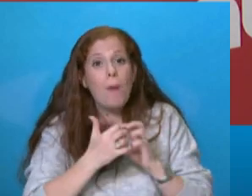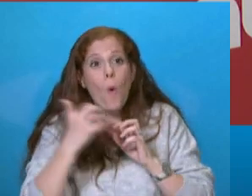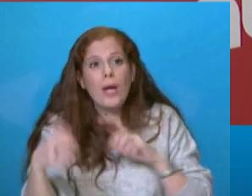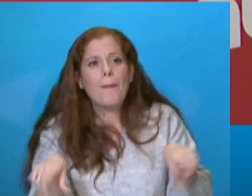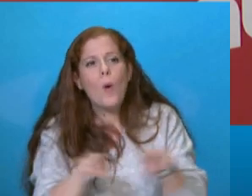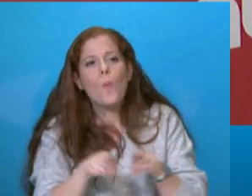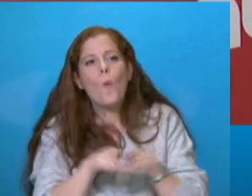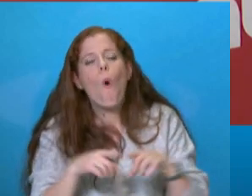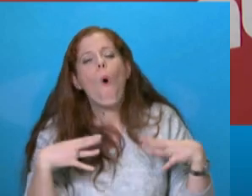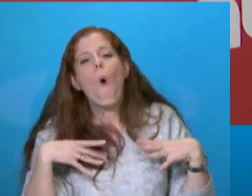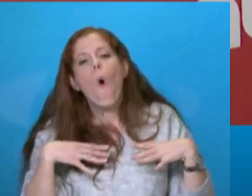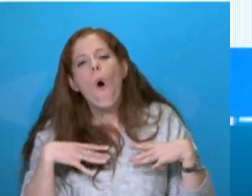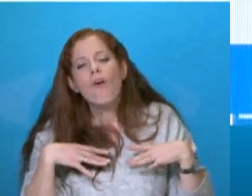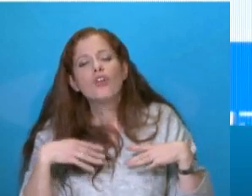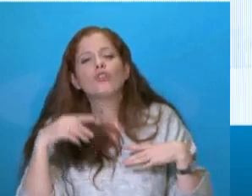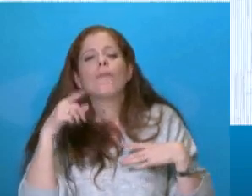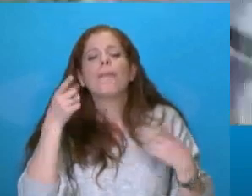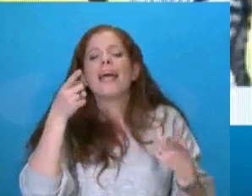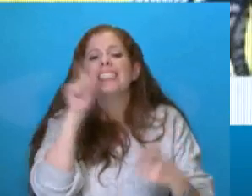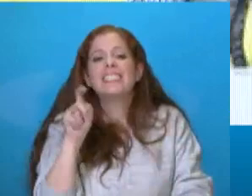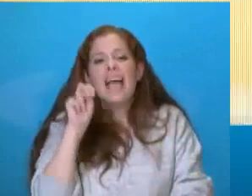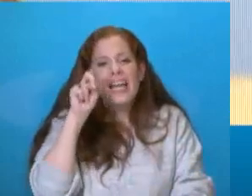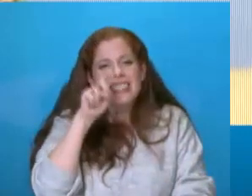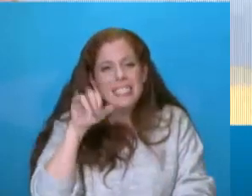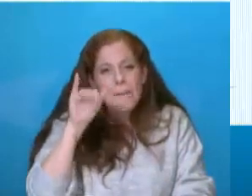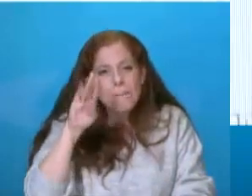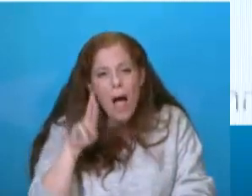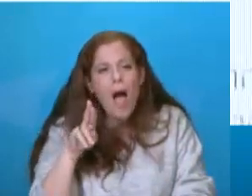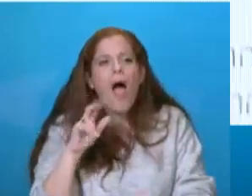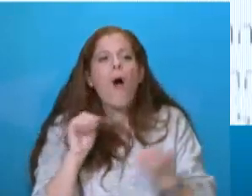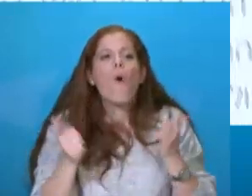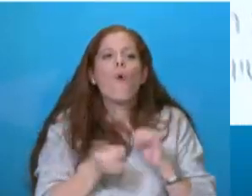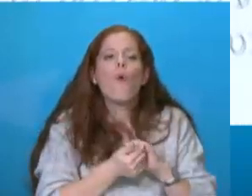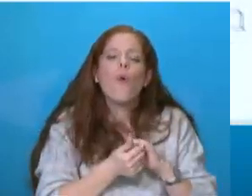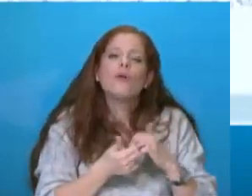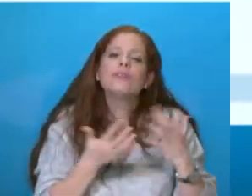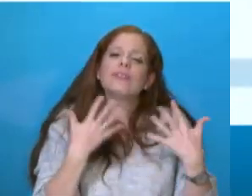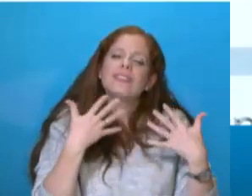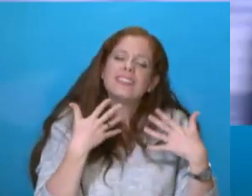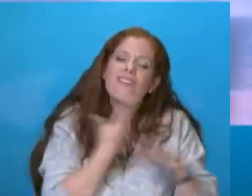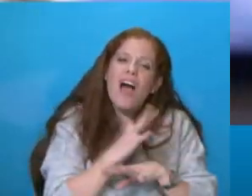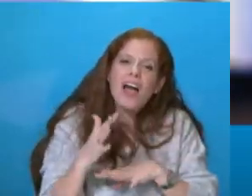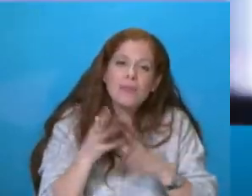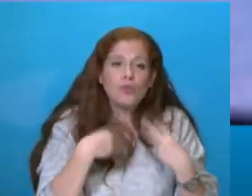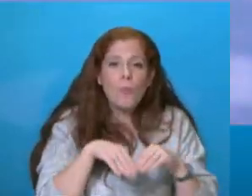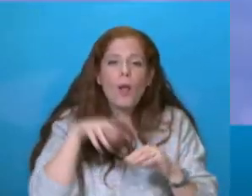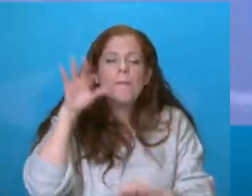כמו חופש של בזנזיבר או ספארי למשפחות בטנזניה.